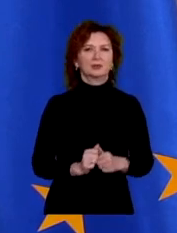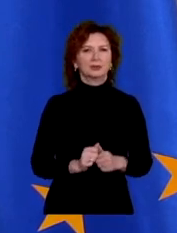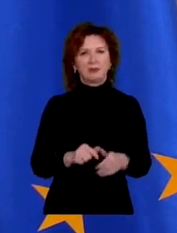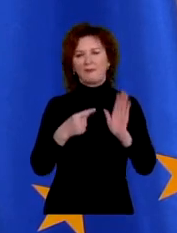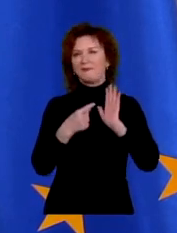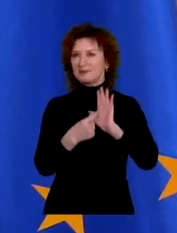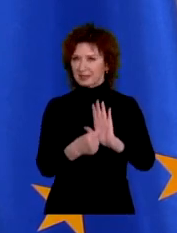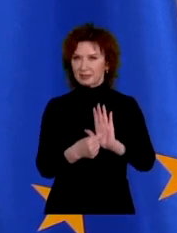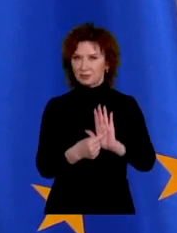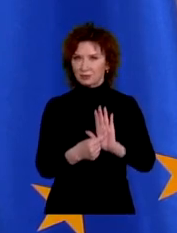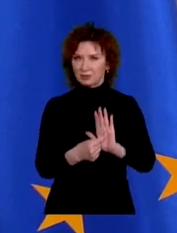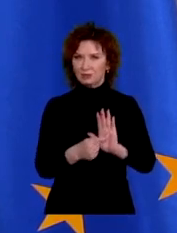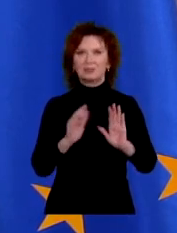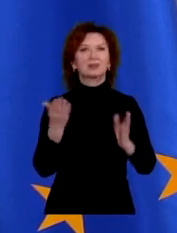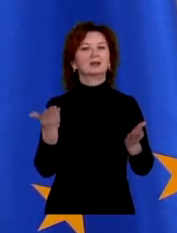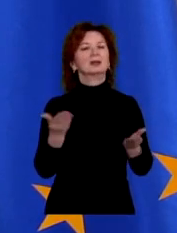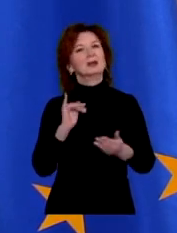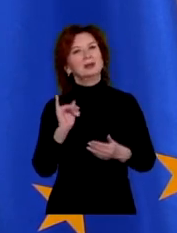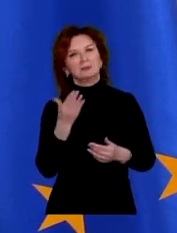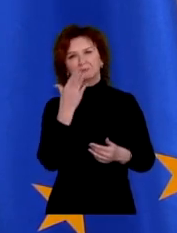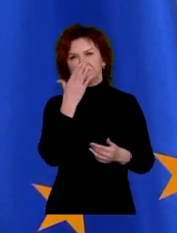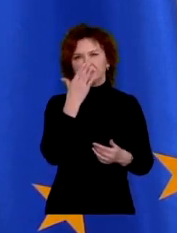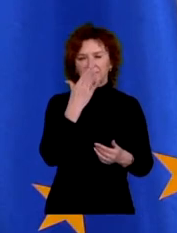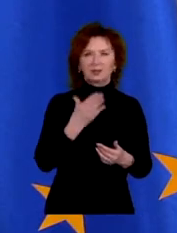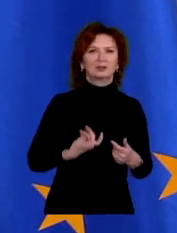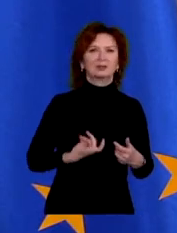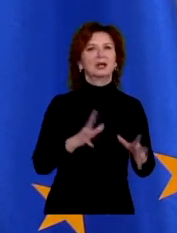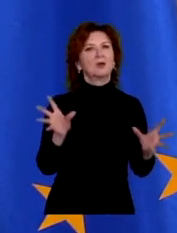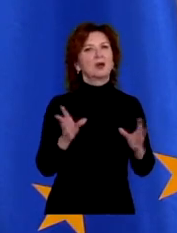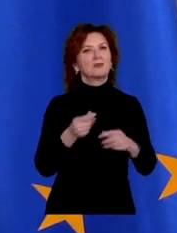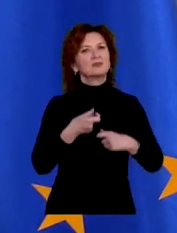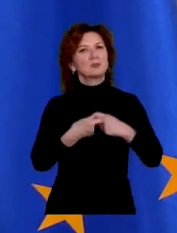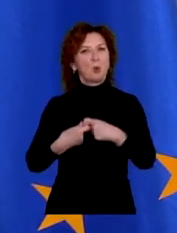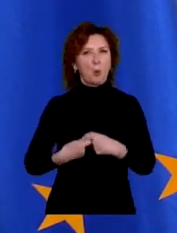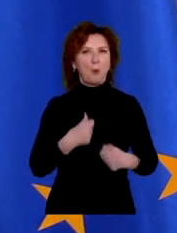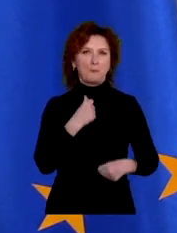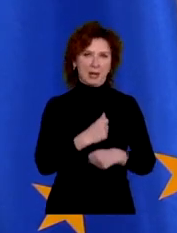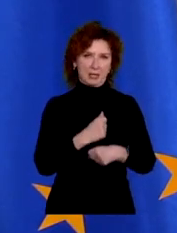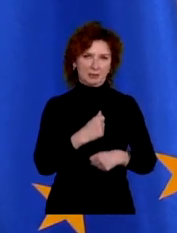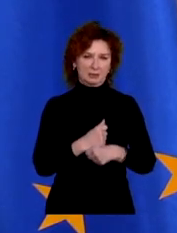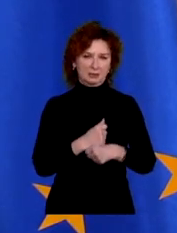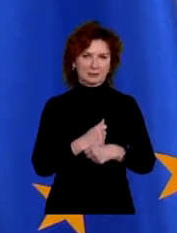wskazujący wprost obszary współpracy i to też jest dowód na żywotność